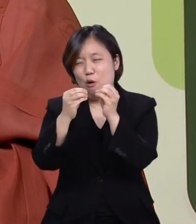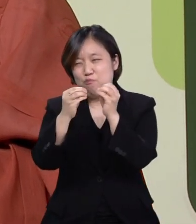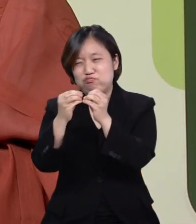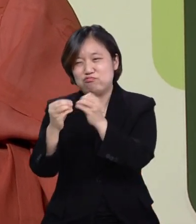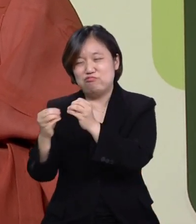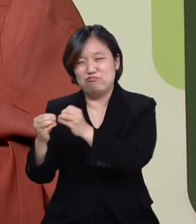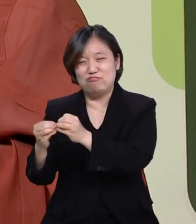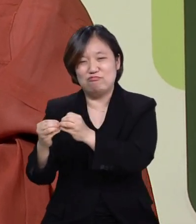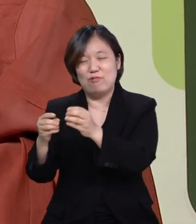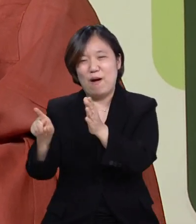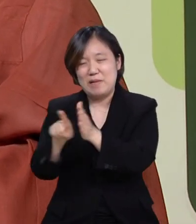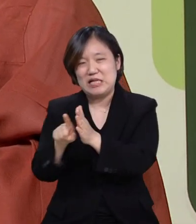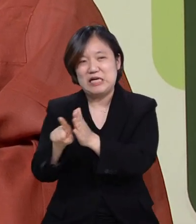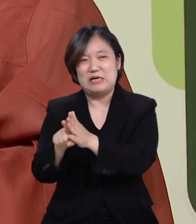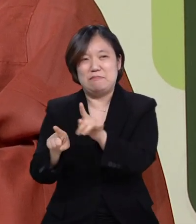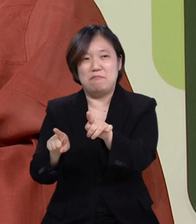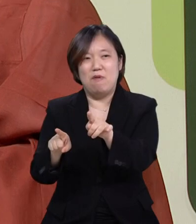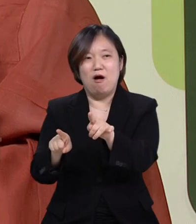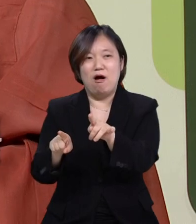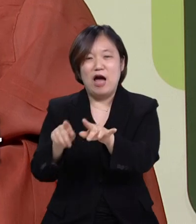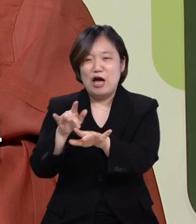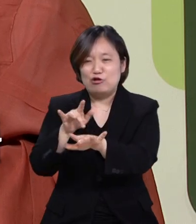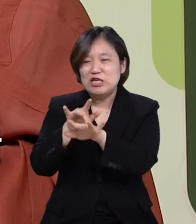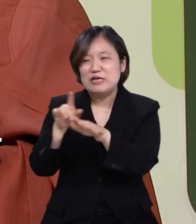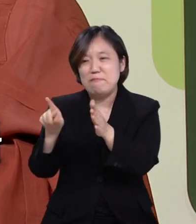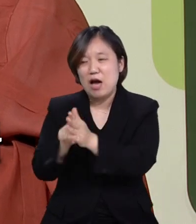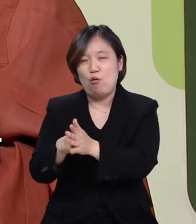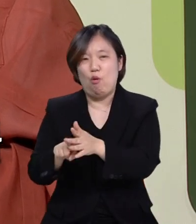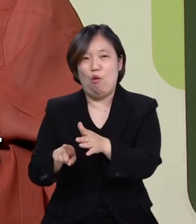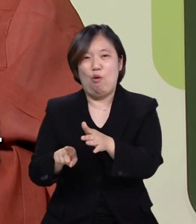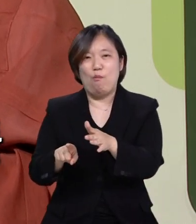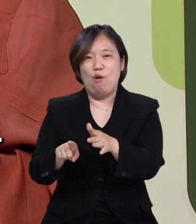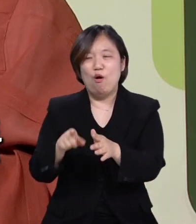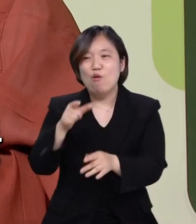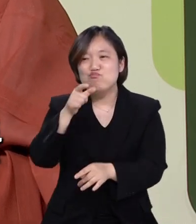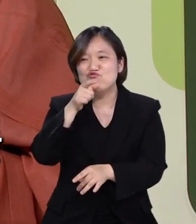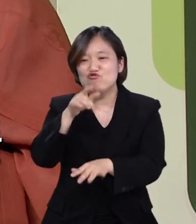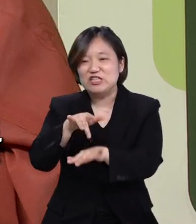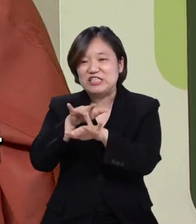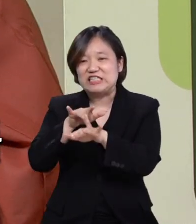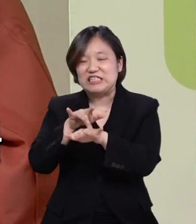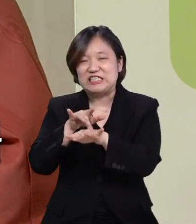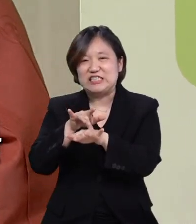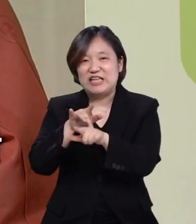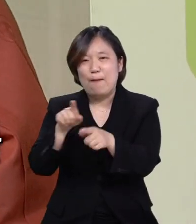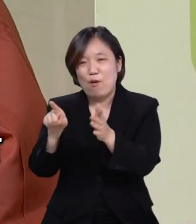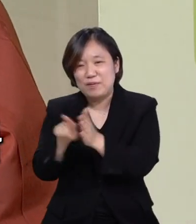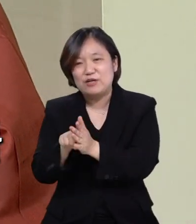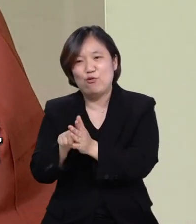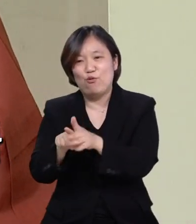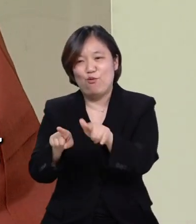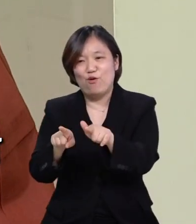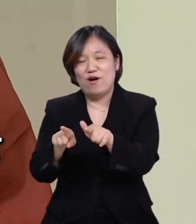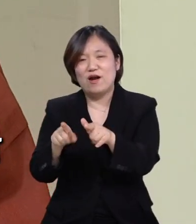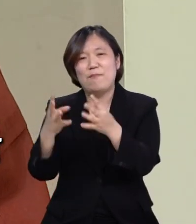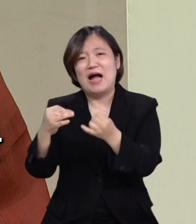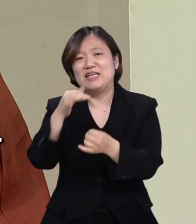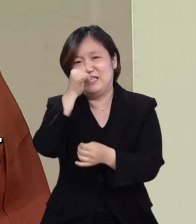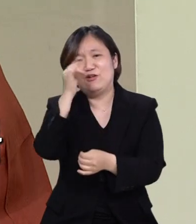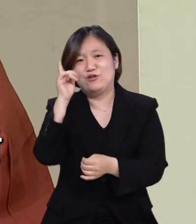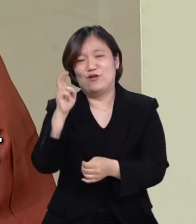무슨 용왕 신앙 같이 그런 어떤 종교에 대한 텃세 같은게 유독 강하다라는 이야기를 들었습니다 그래서